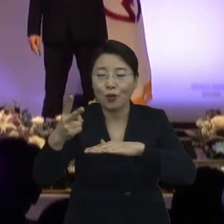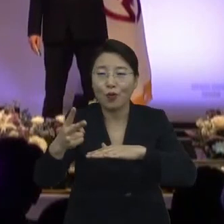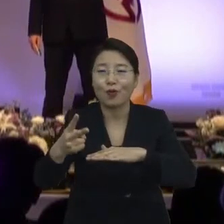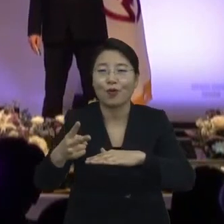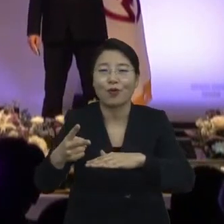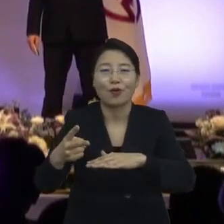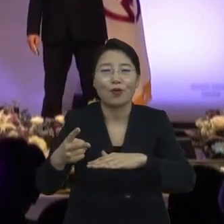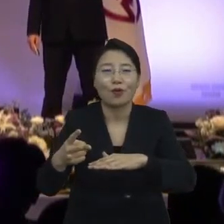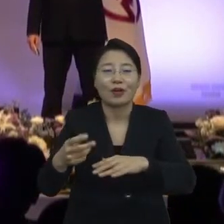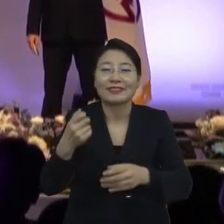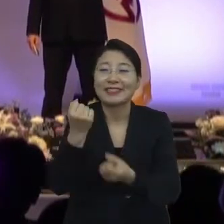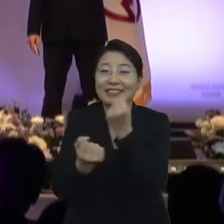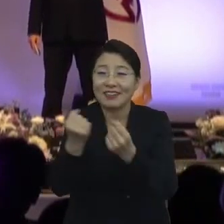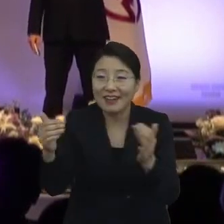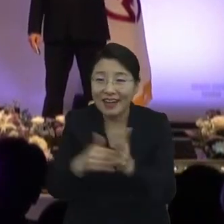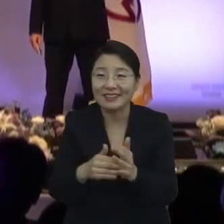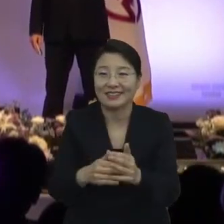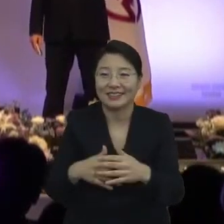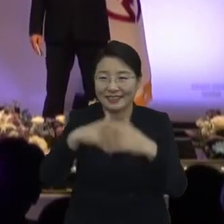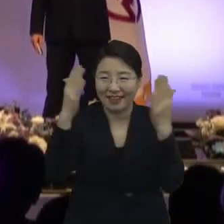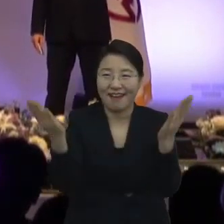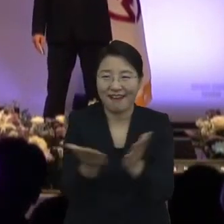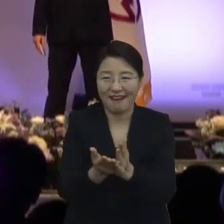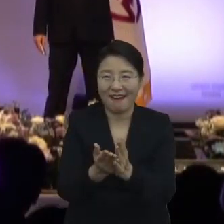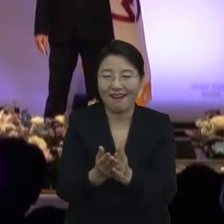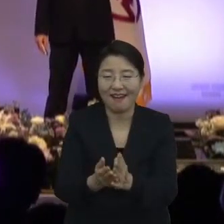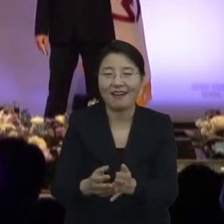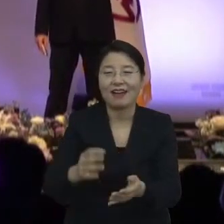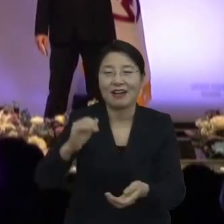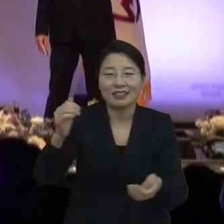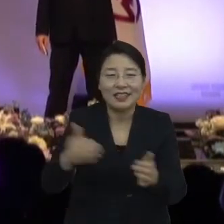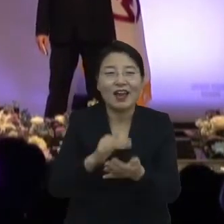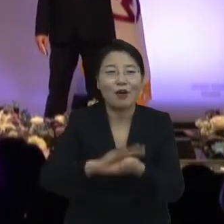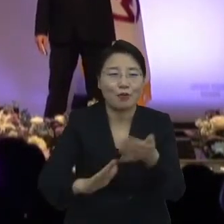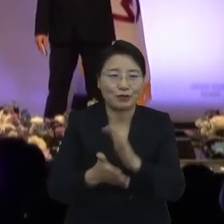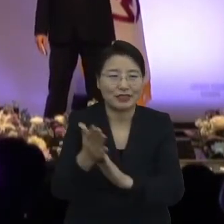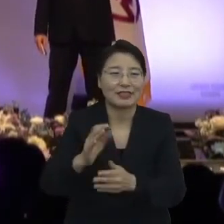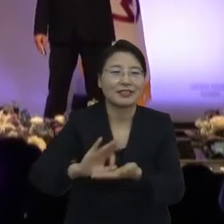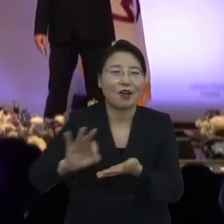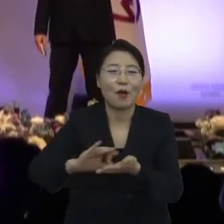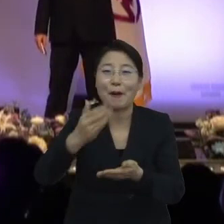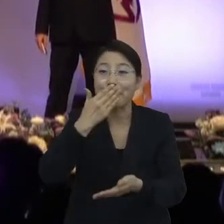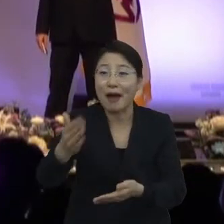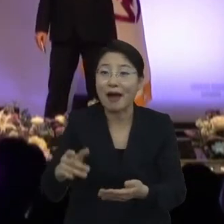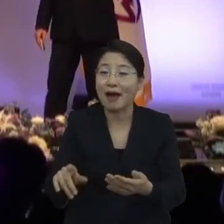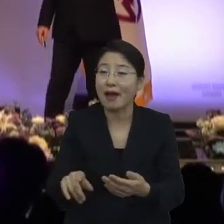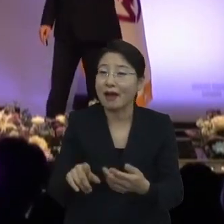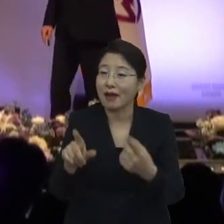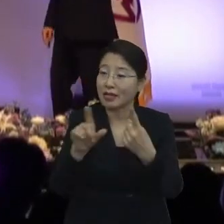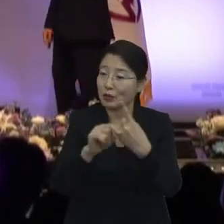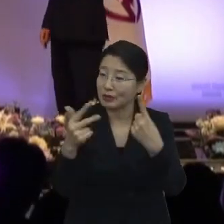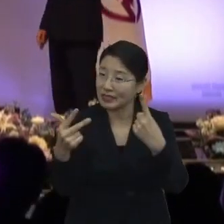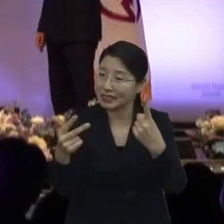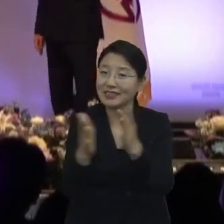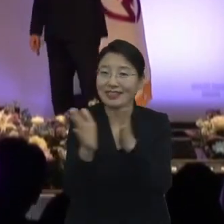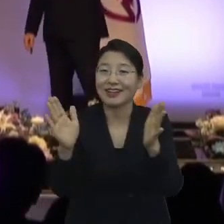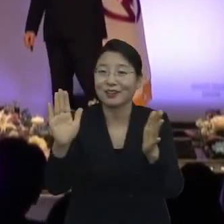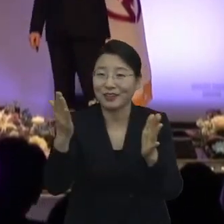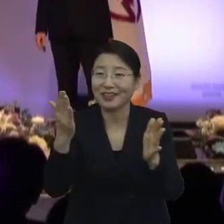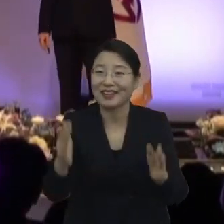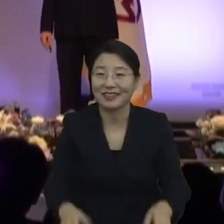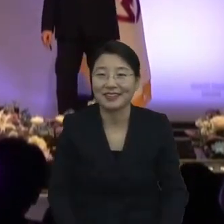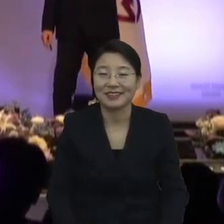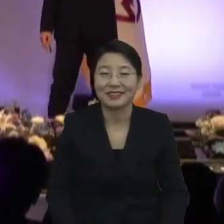있는 카드가 이제 1월 27일부터 여러분 이용할 수 있게 곧 발매가 됩니다. 며칠 안 남았죠? 여기에 이제